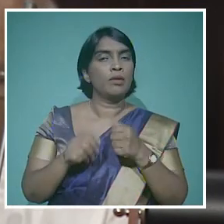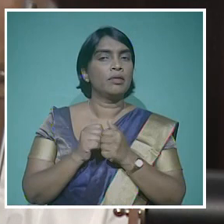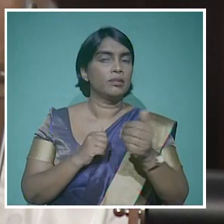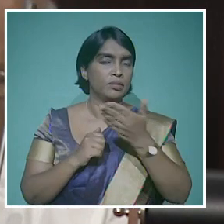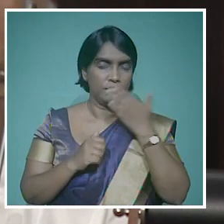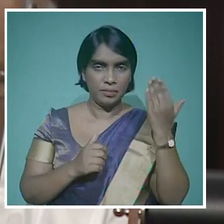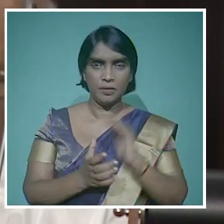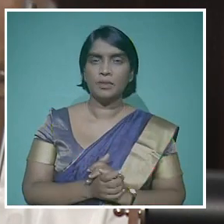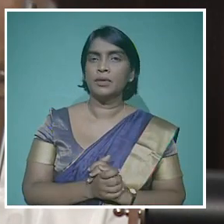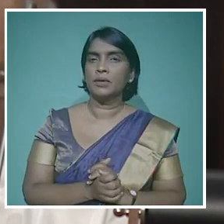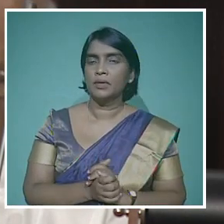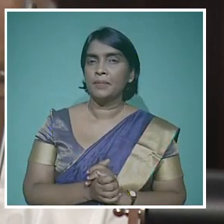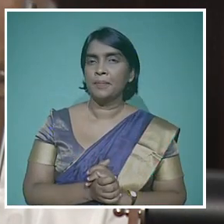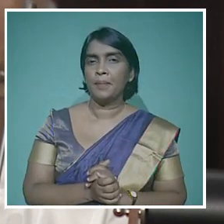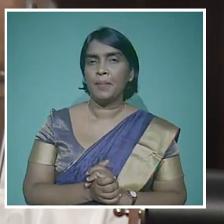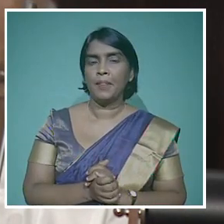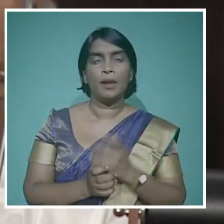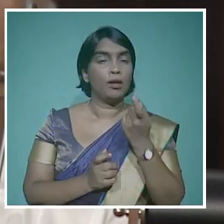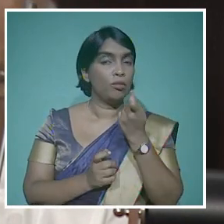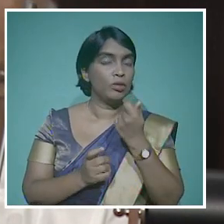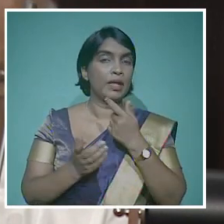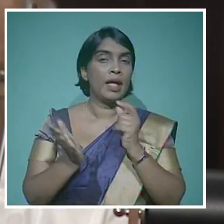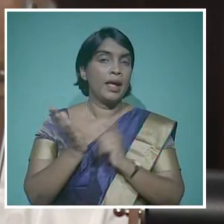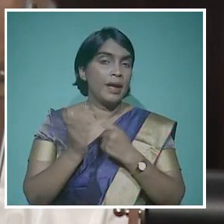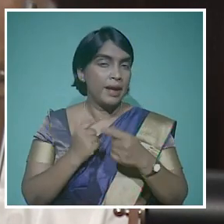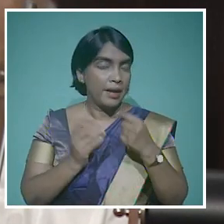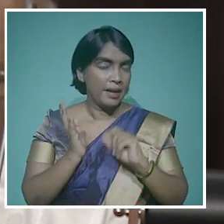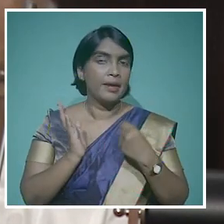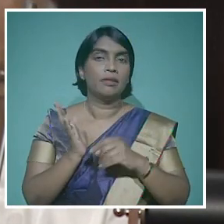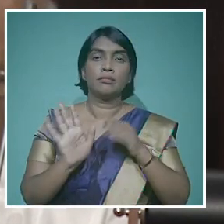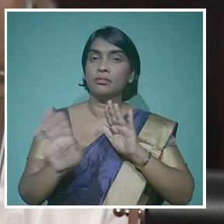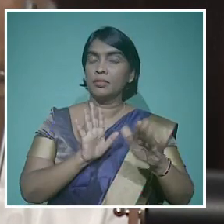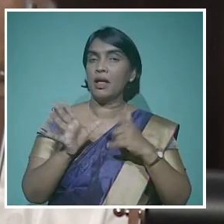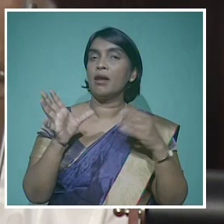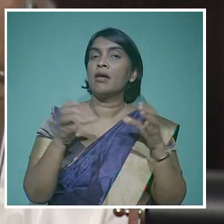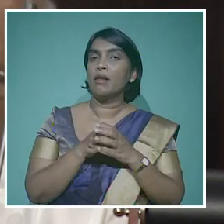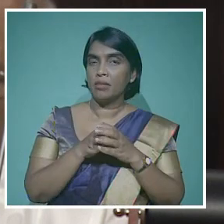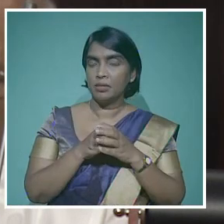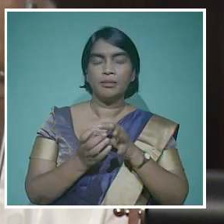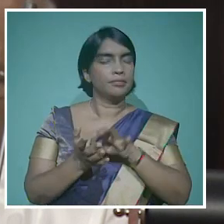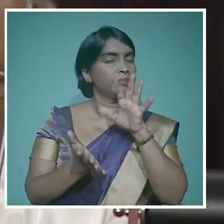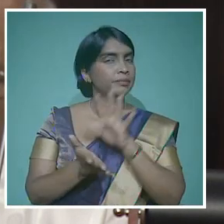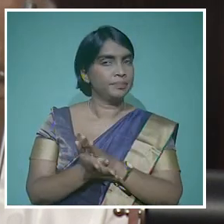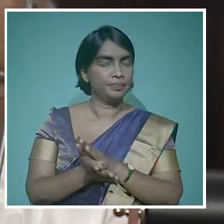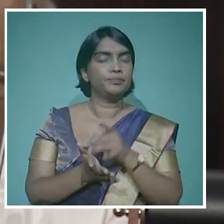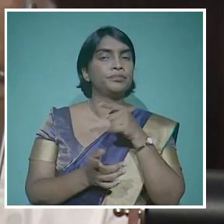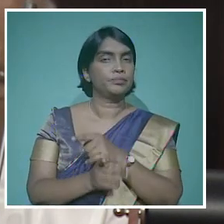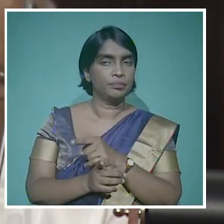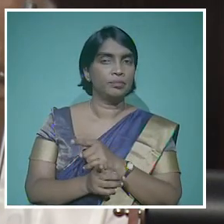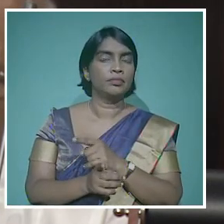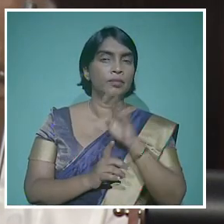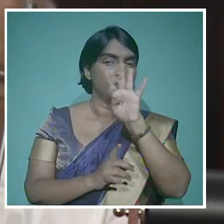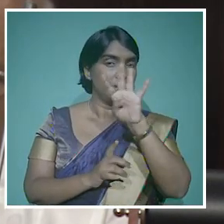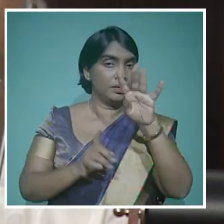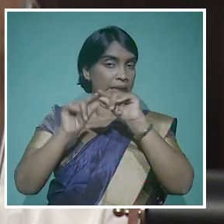කරනු ඇත. සුද්ධ මූල හා ණය නියාමන අධිකාරියක් ස්ථාපනය කරනවා. ඒ කියන්නේ හතලි